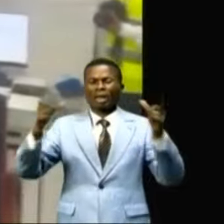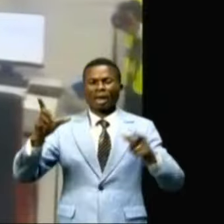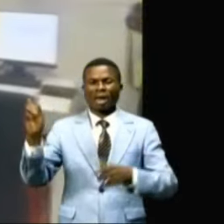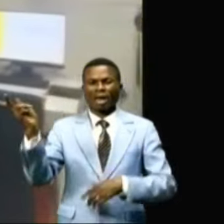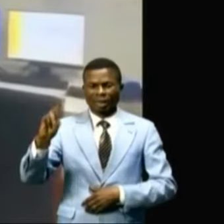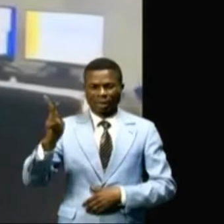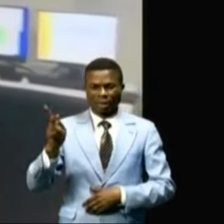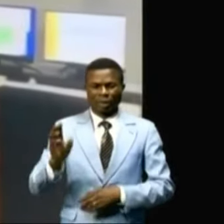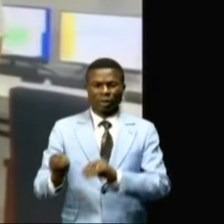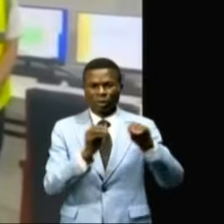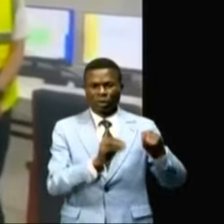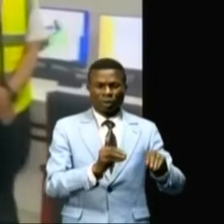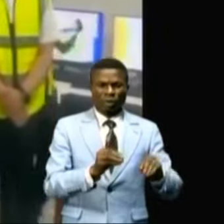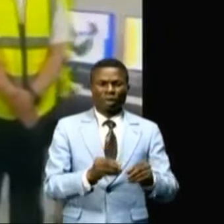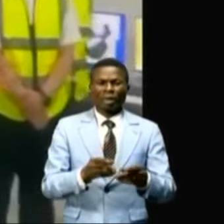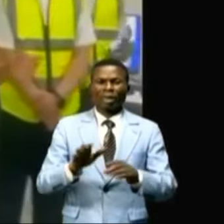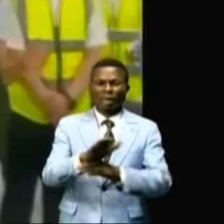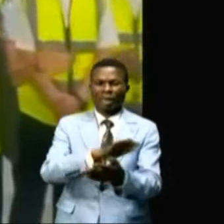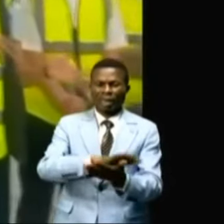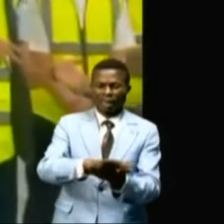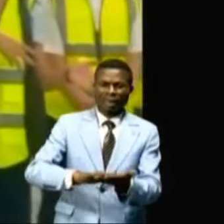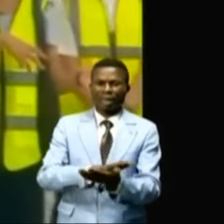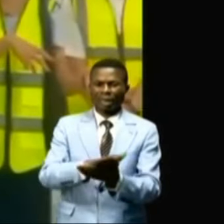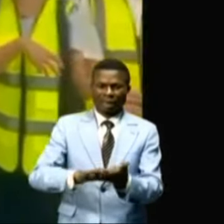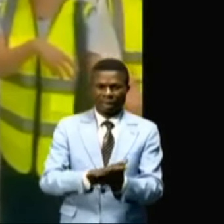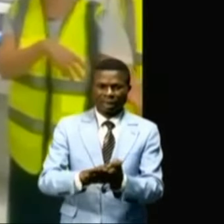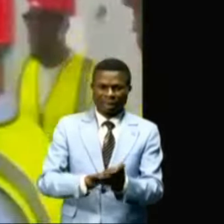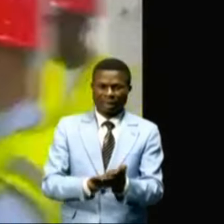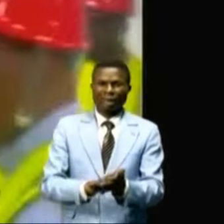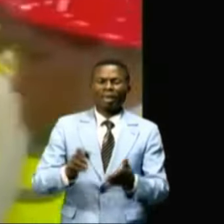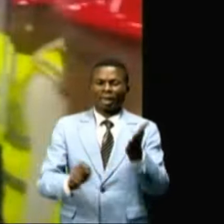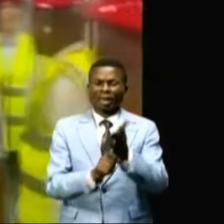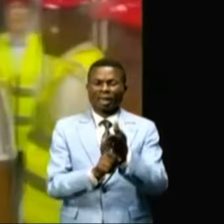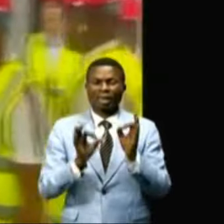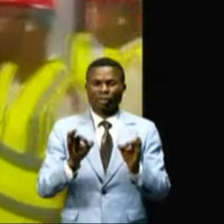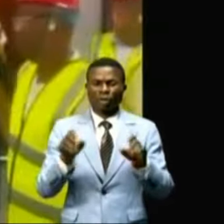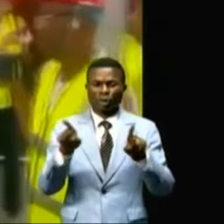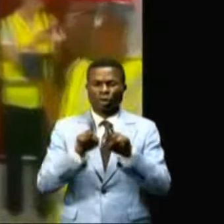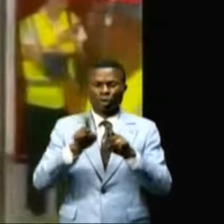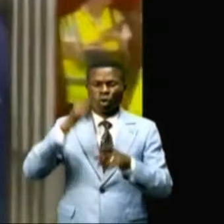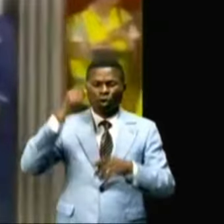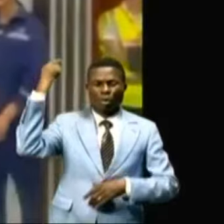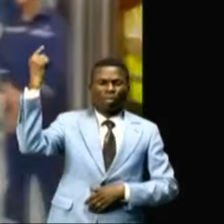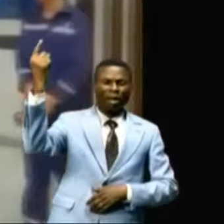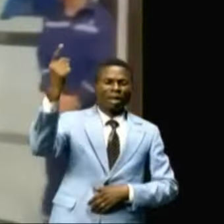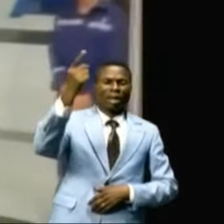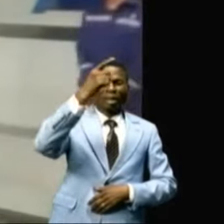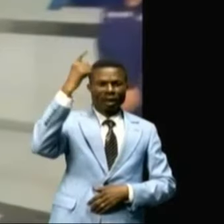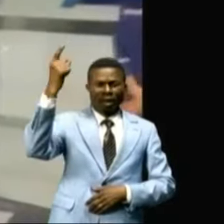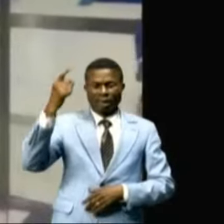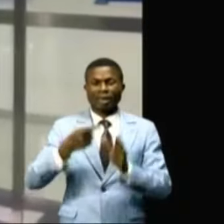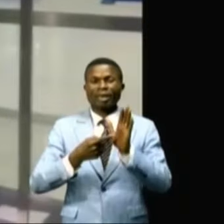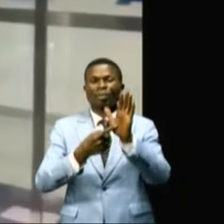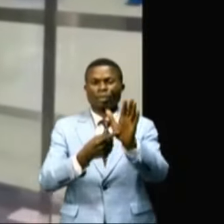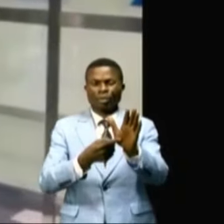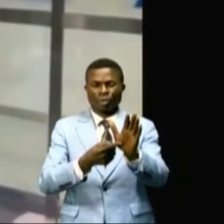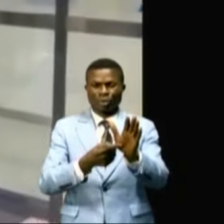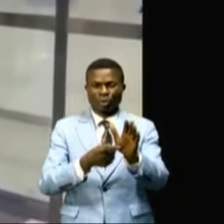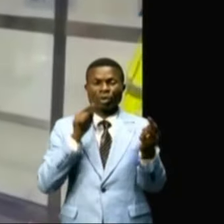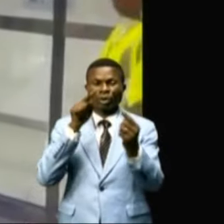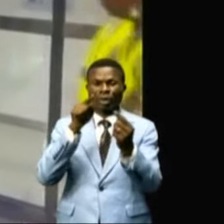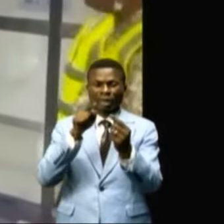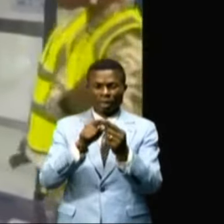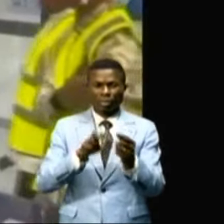mise en place d'une cimenterie timbrée de la nouvelle technologie aux standards internationaux. C'est ce qui justifie, dans le but de la